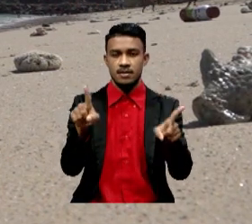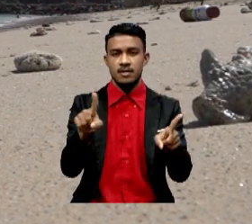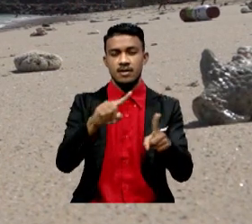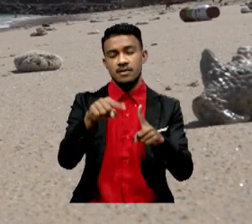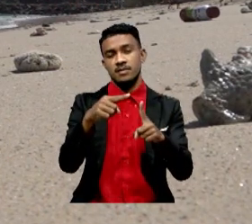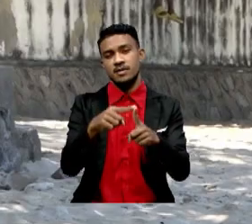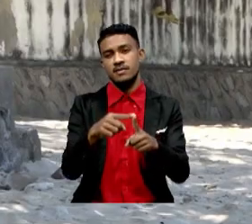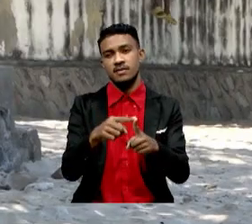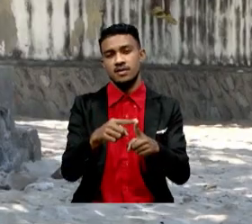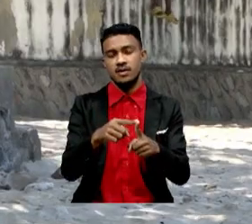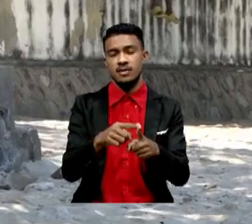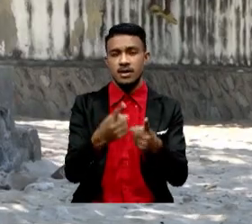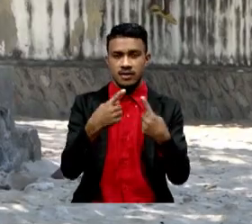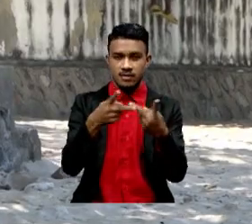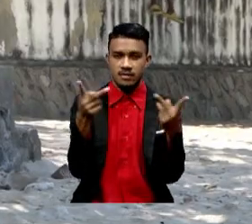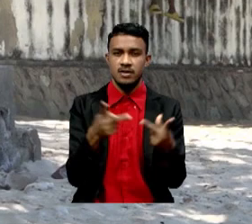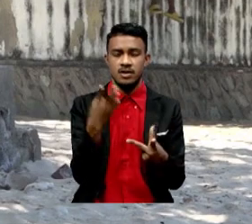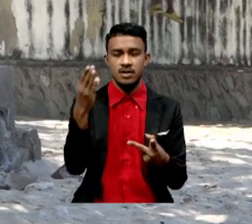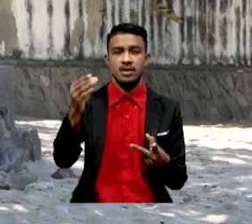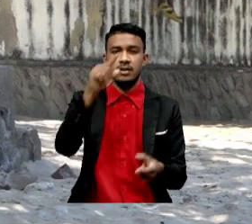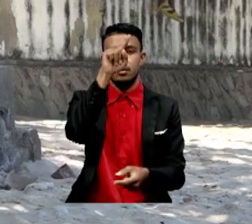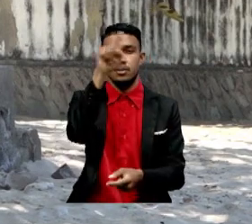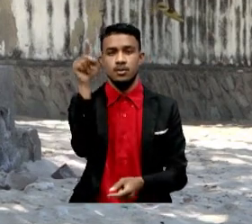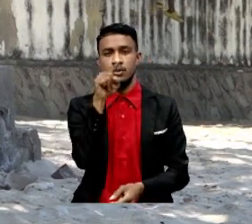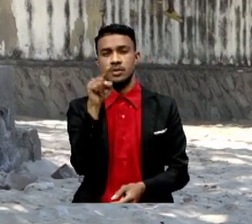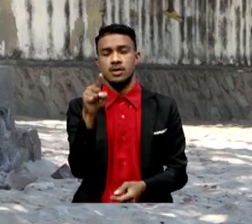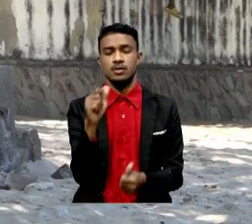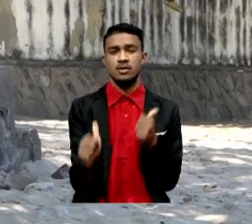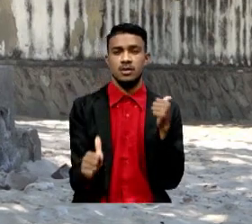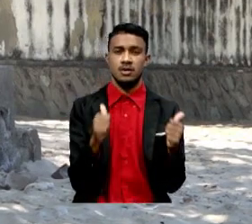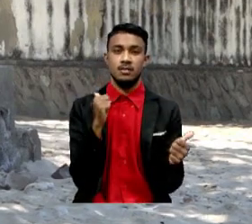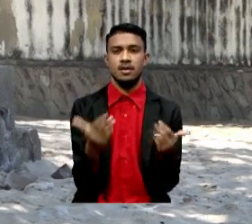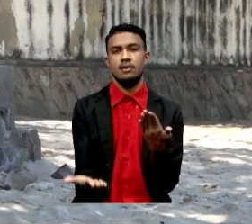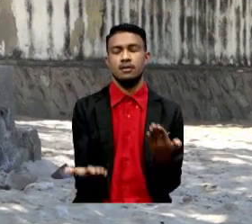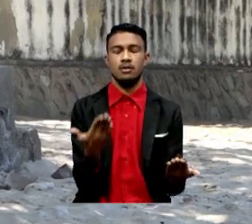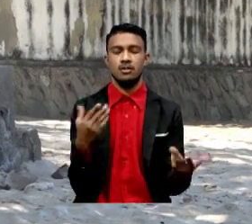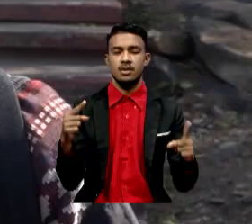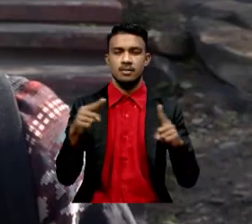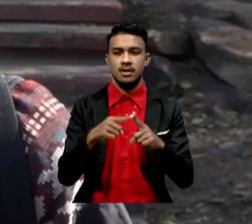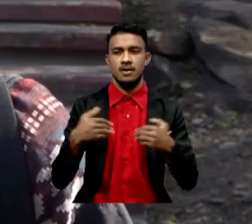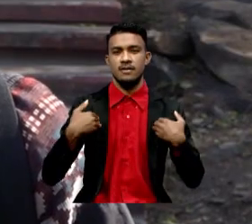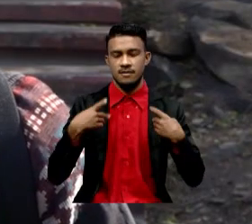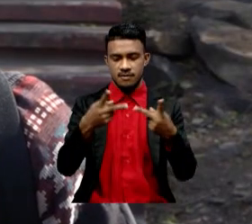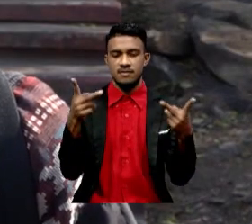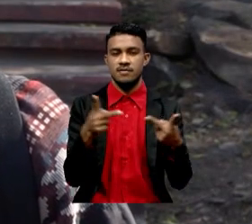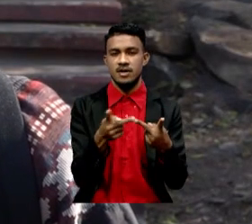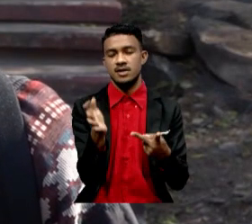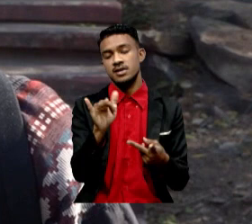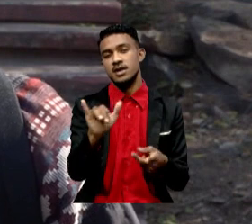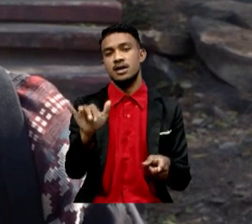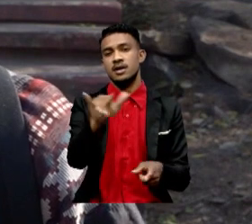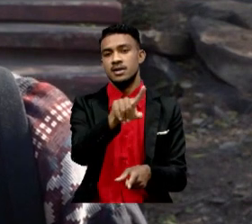ne nume digas persentu nebe ke normal ba iha fatin sira nesse ne